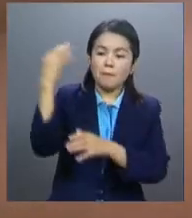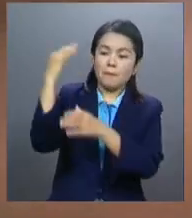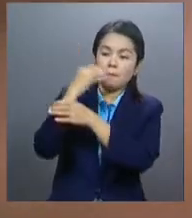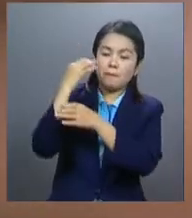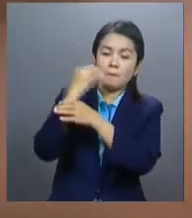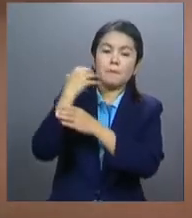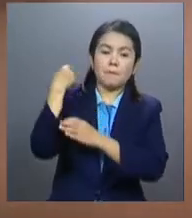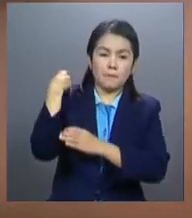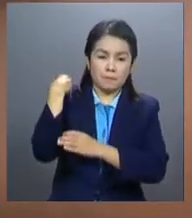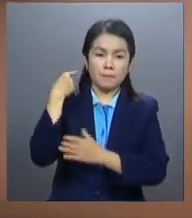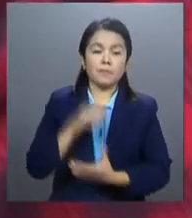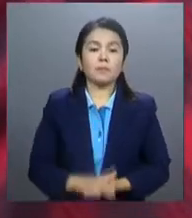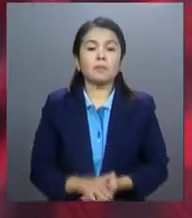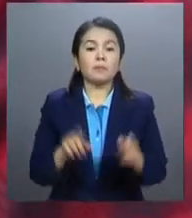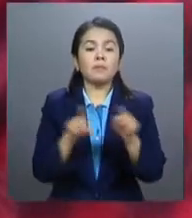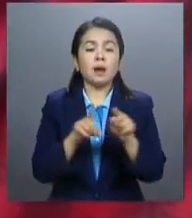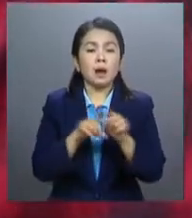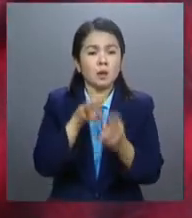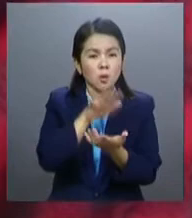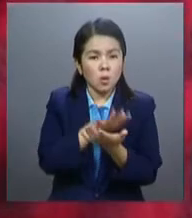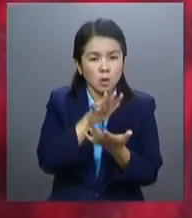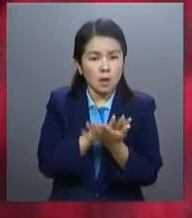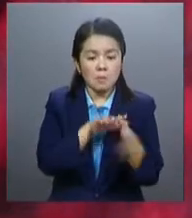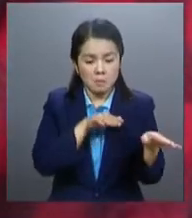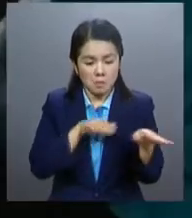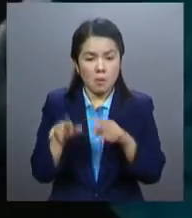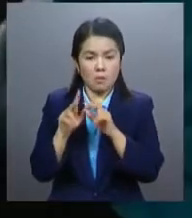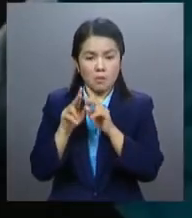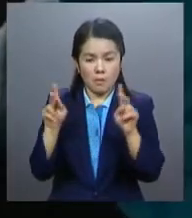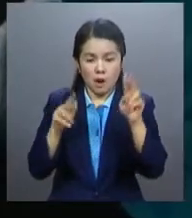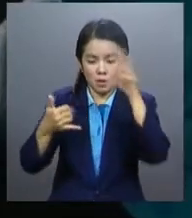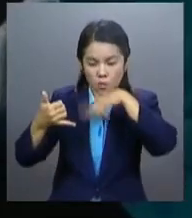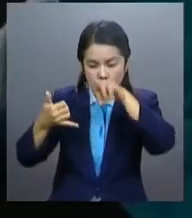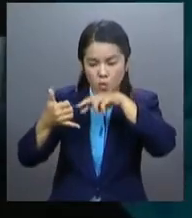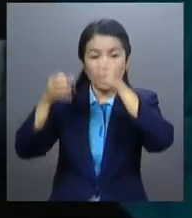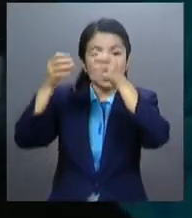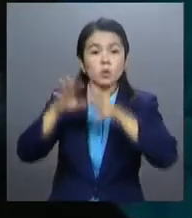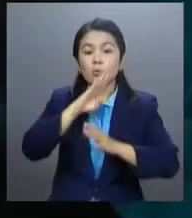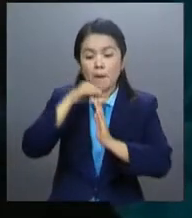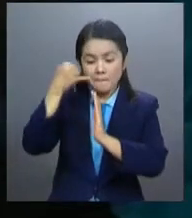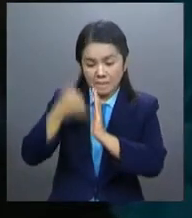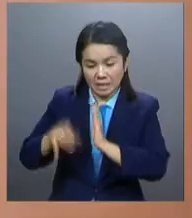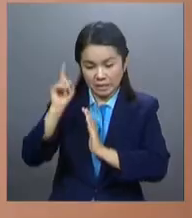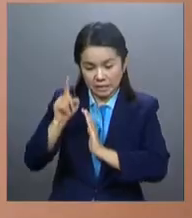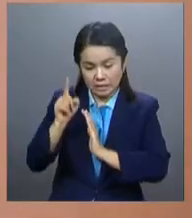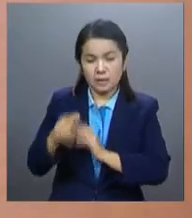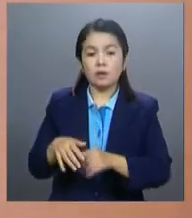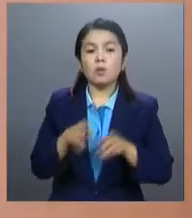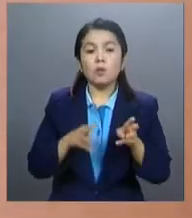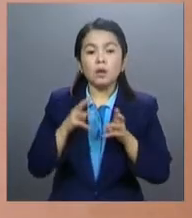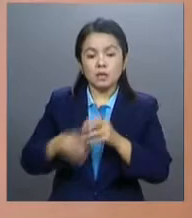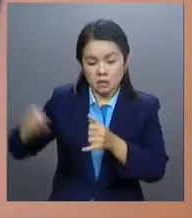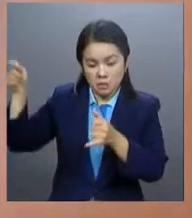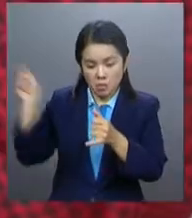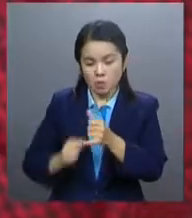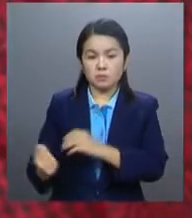อื่นขณะที่ทางโรงเรียนก็เตรียมตั้งคณะกรรมการสอบสวนนะครับหากพบว่ากระทำผิดจริงก็จะเสนอให้ลงโทษทางวินัยขั้น